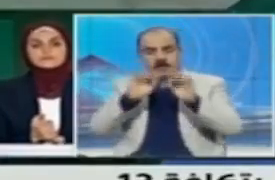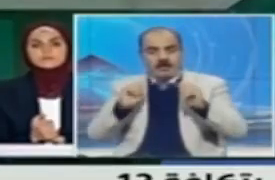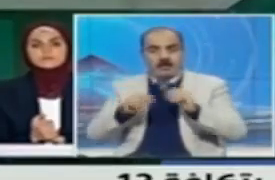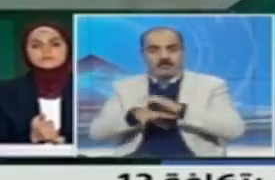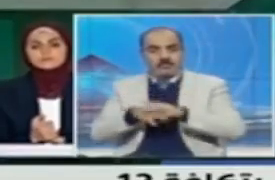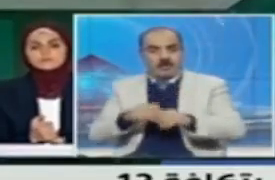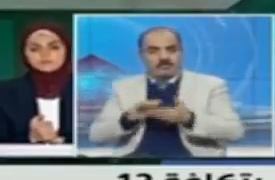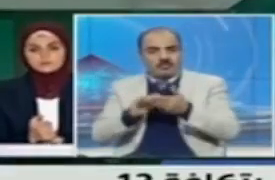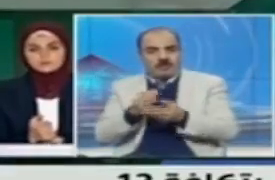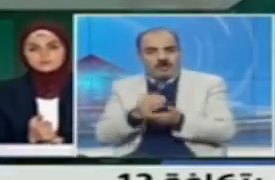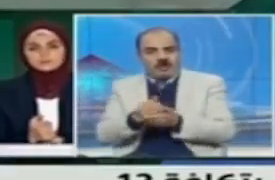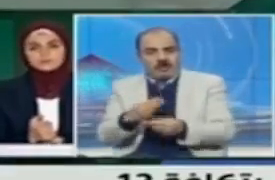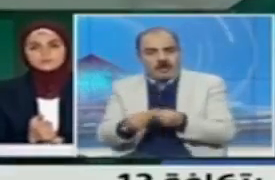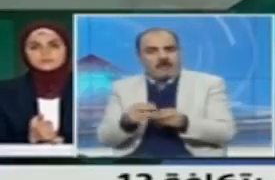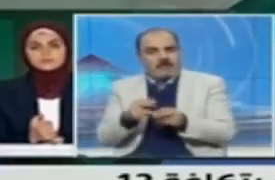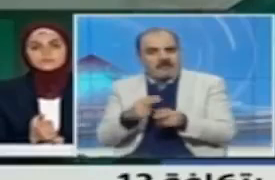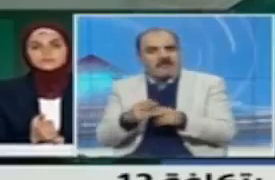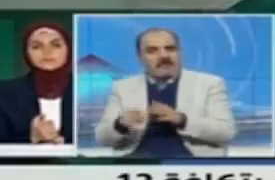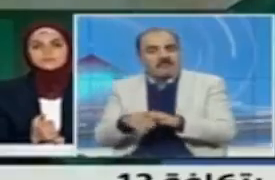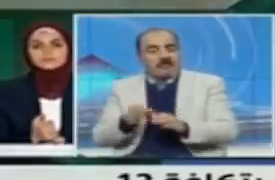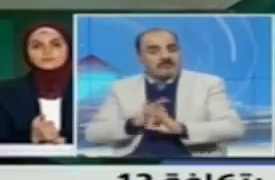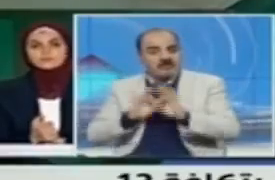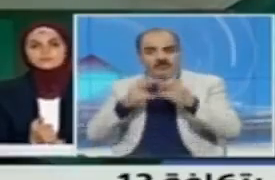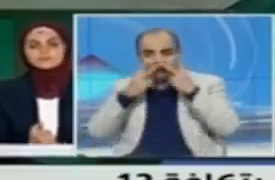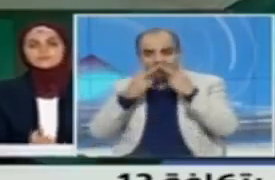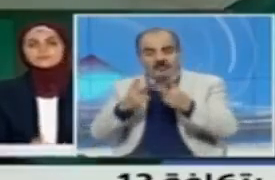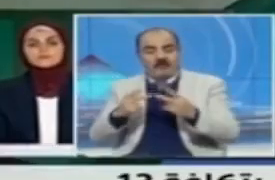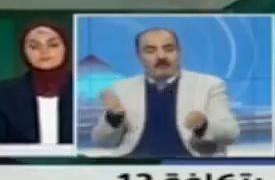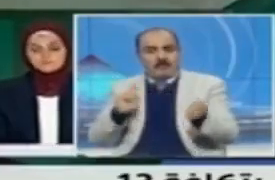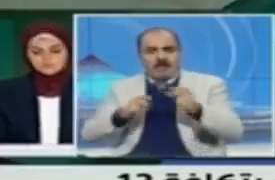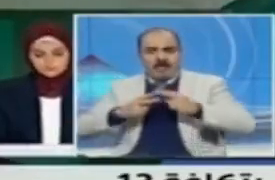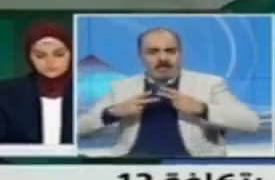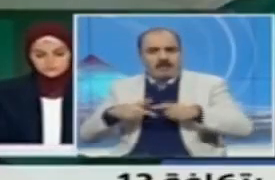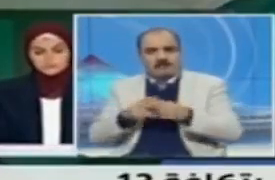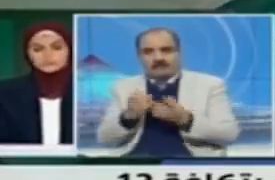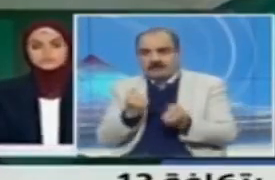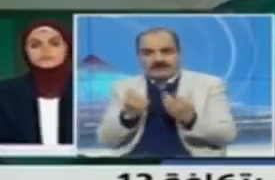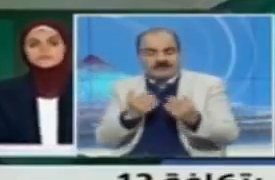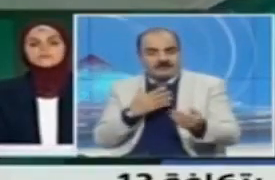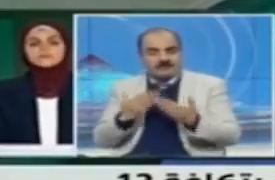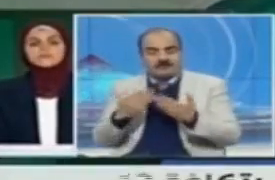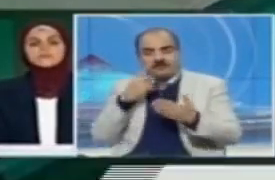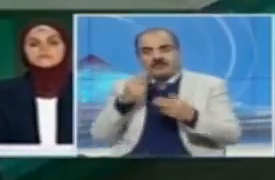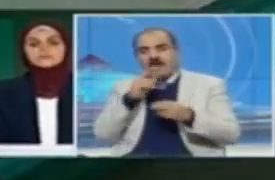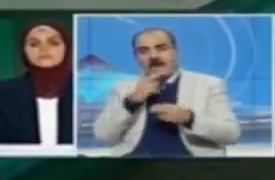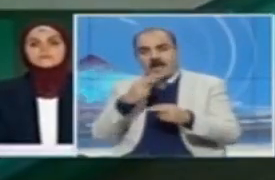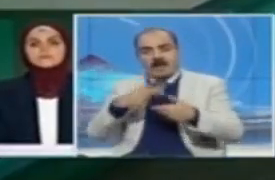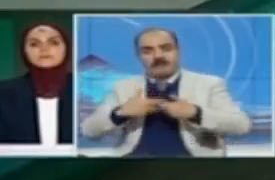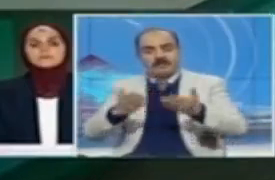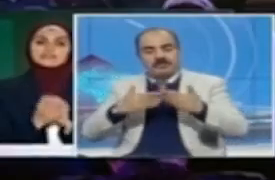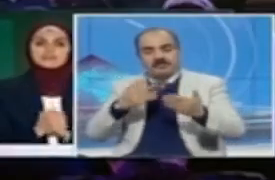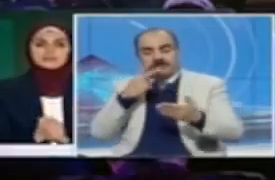المشروعات الصغيرة، استعرضوا مشاريعهم ونجاحاتهم في المجالات المختلفة والتي مثلت جزءا من مظلة كبرى